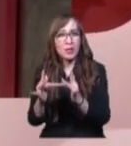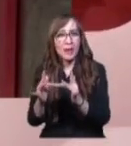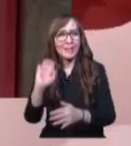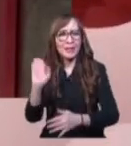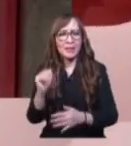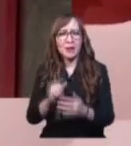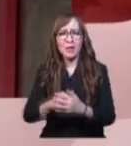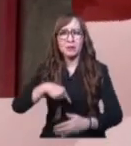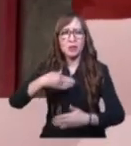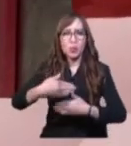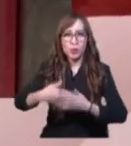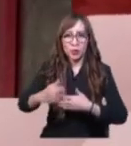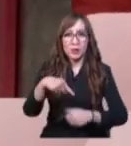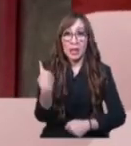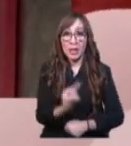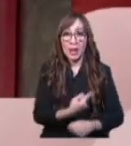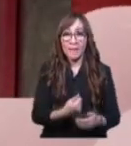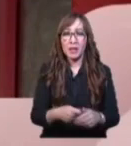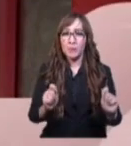Kemudian kamu baru menggunakan e-commerce